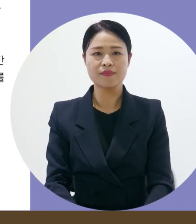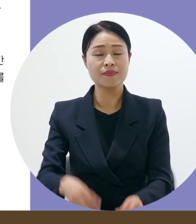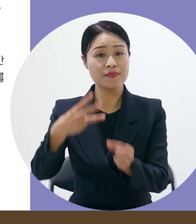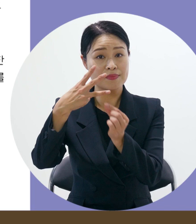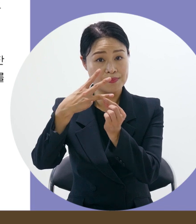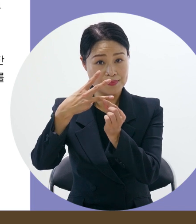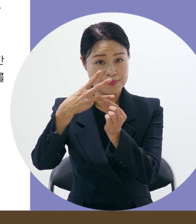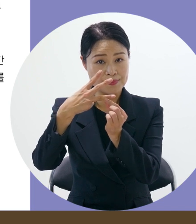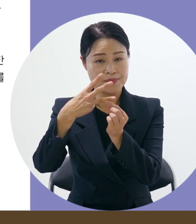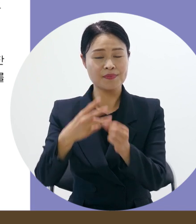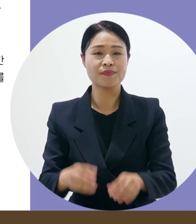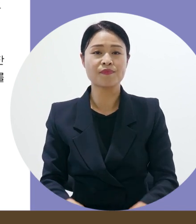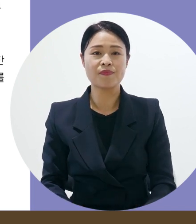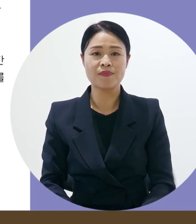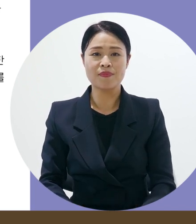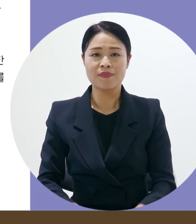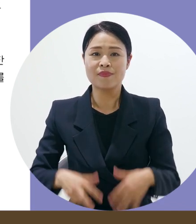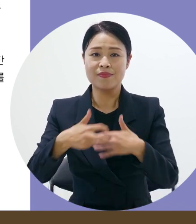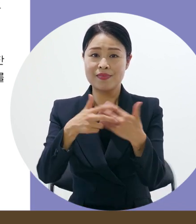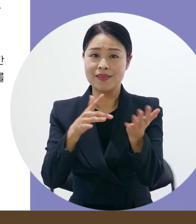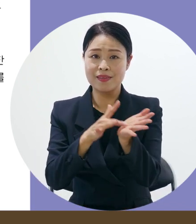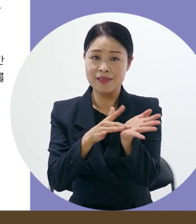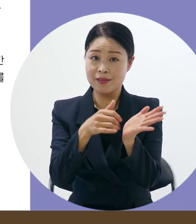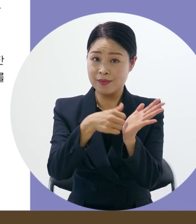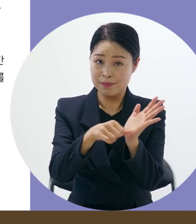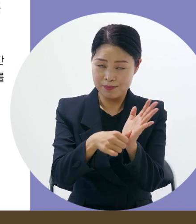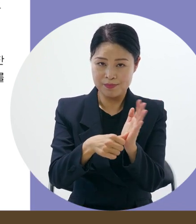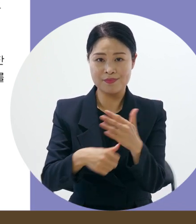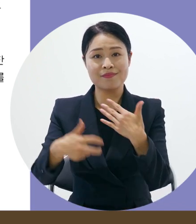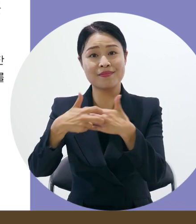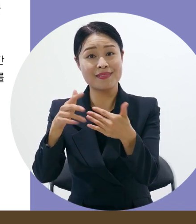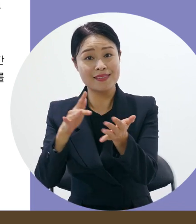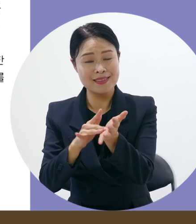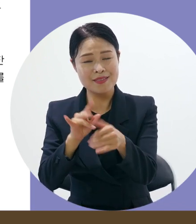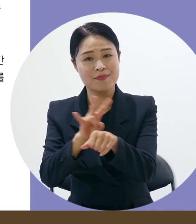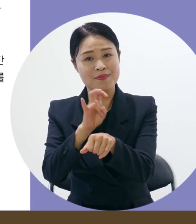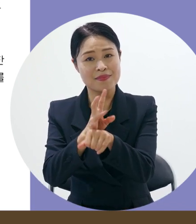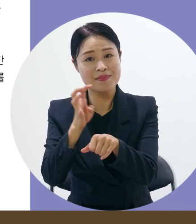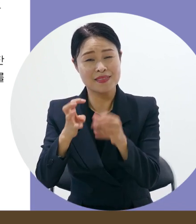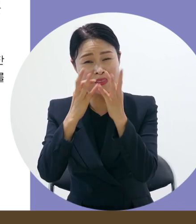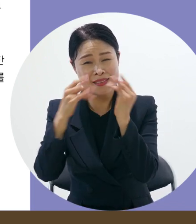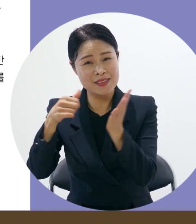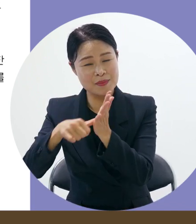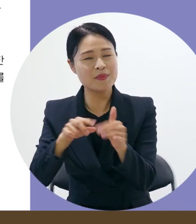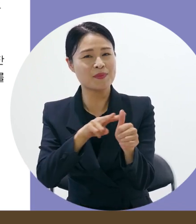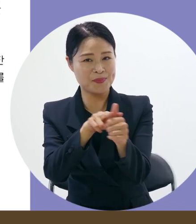세 번째, 의약품 또는 의약외품 정보.